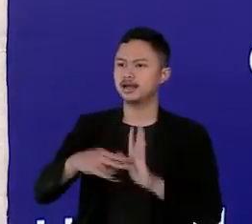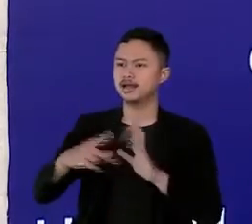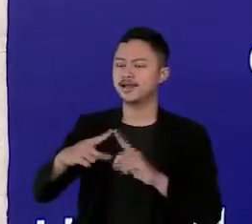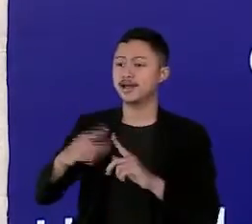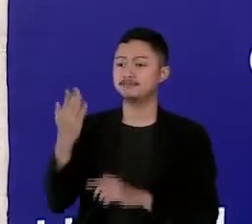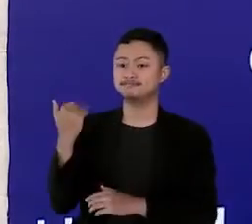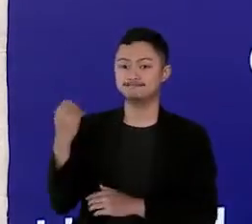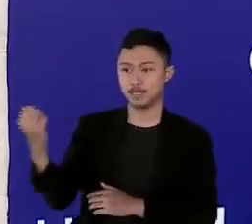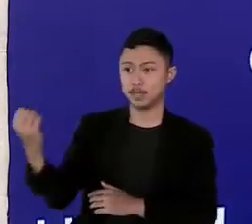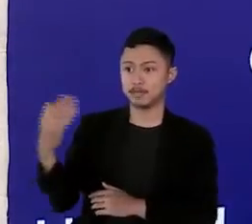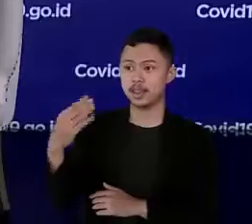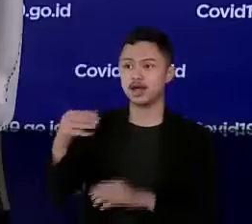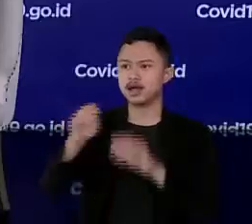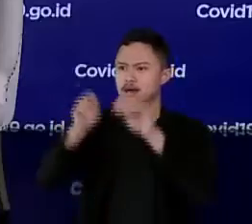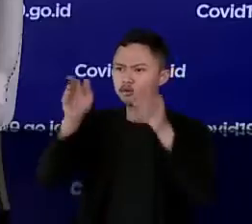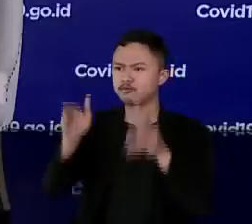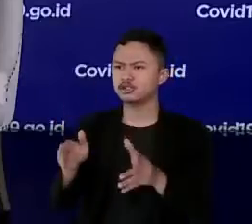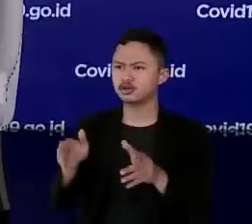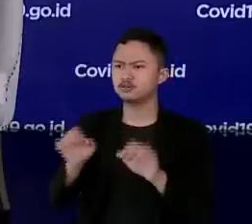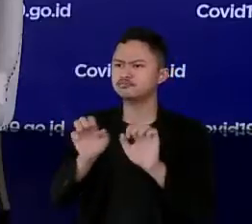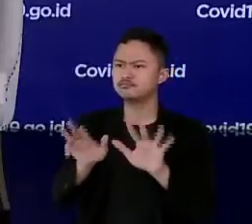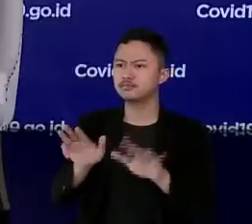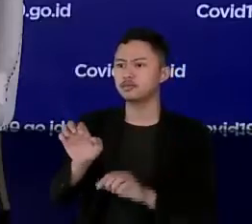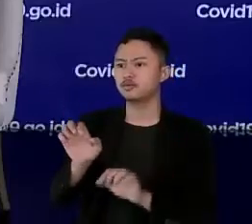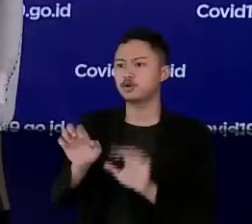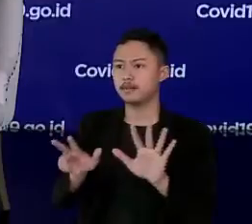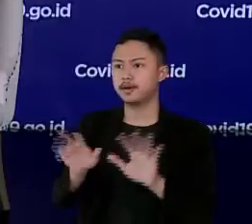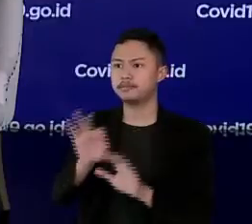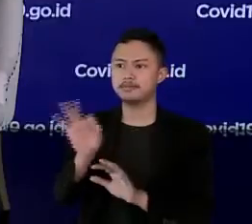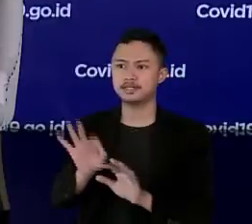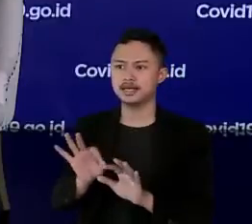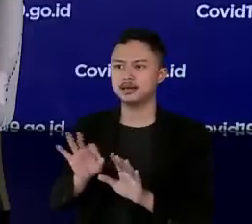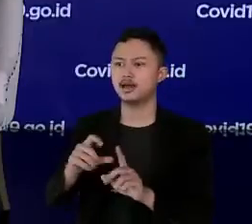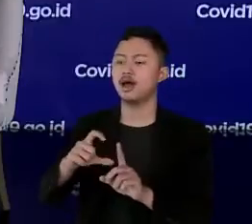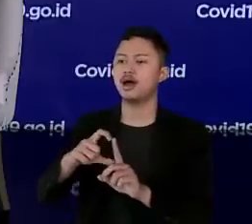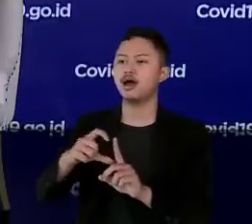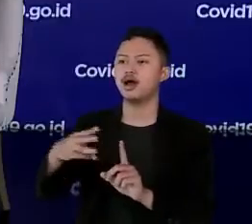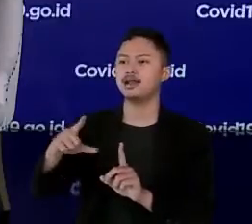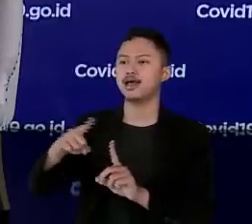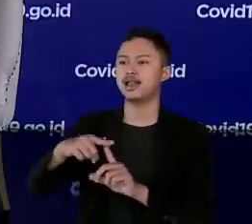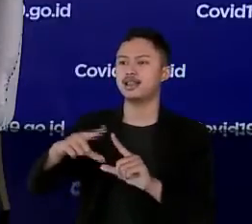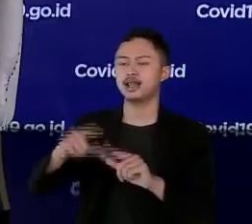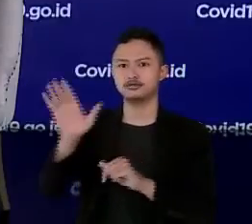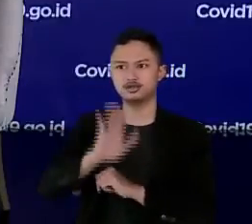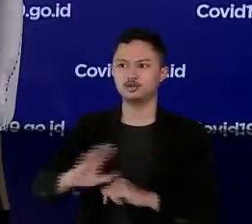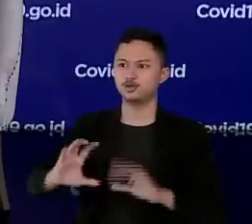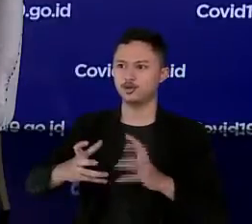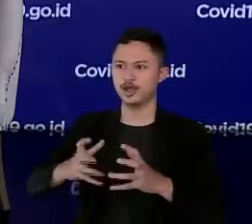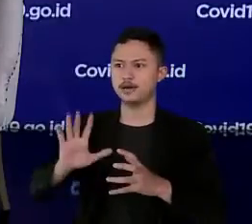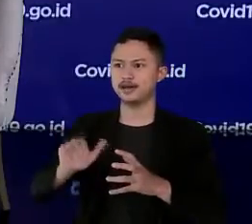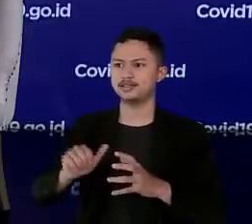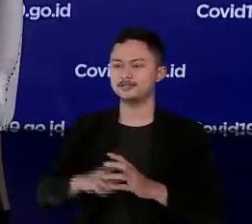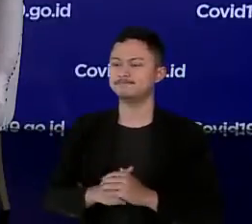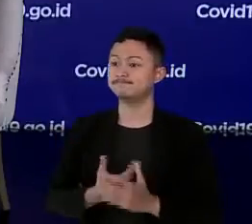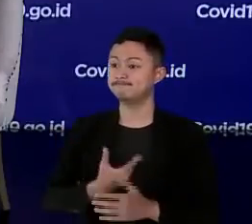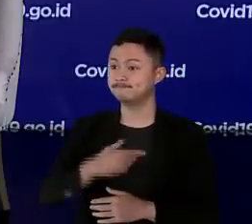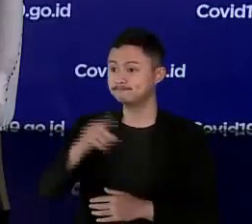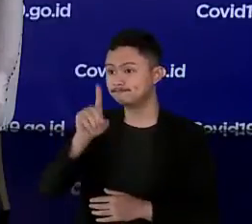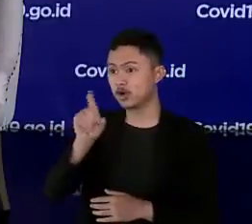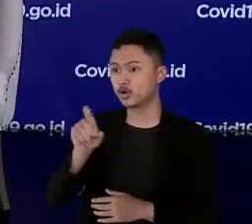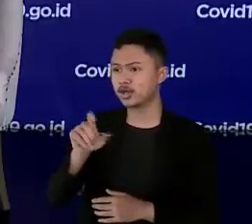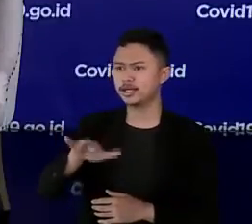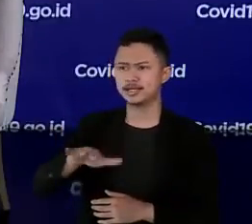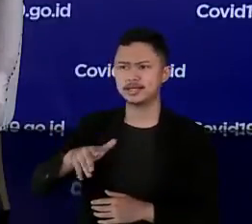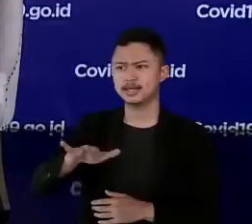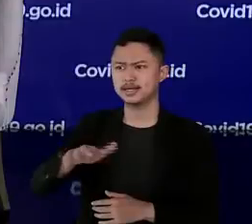bahwa ada puluhan varian namun 90% Delta masih menguasai sirkulasi virus Anda saya mau tanyakan